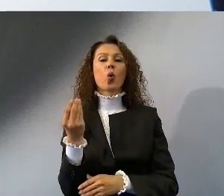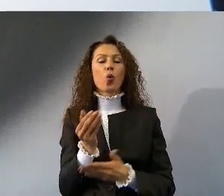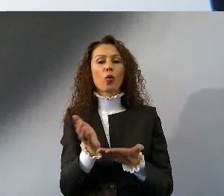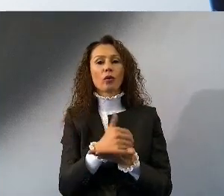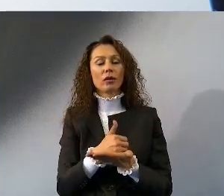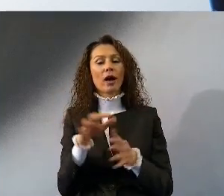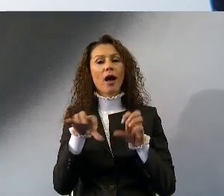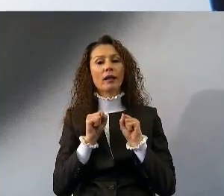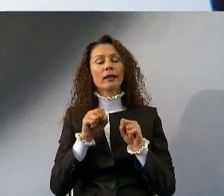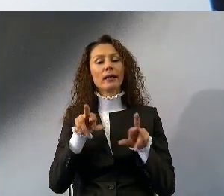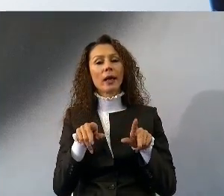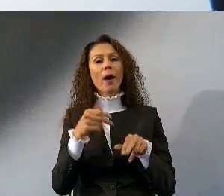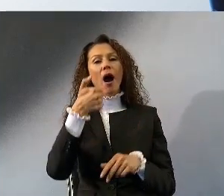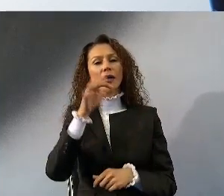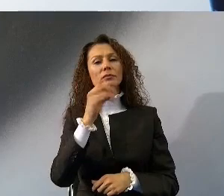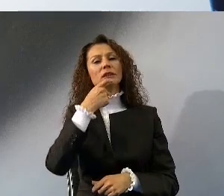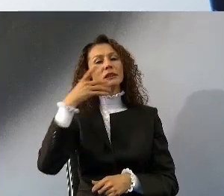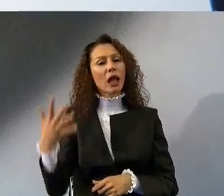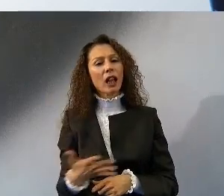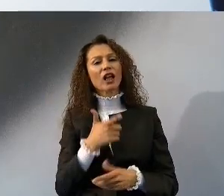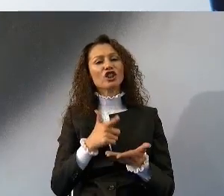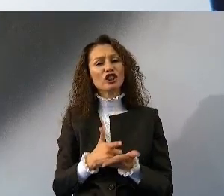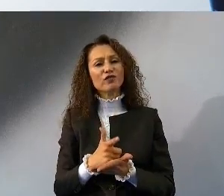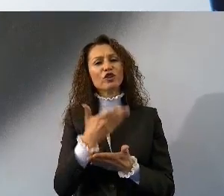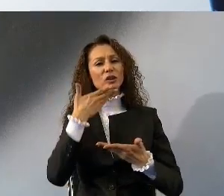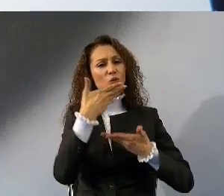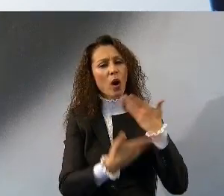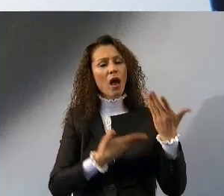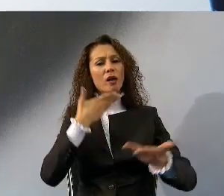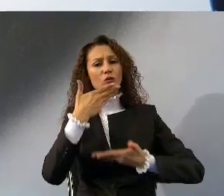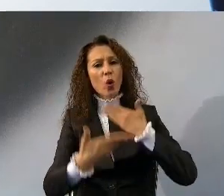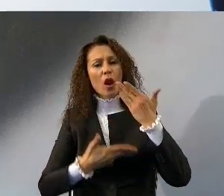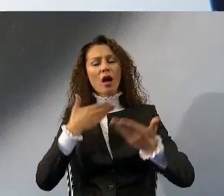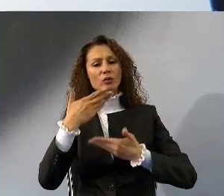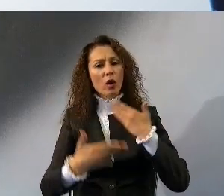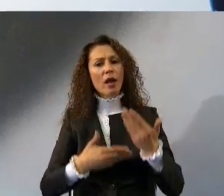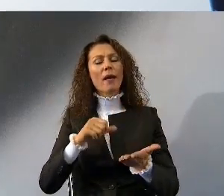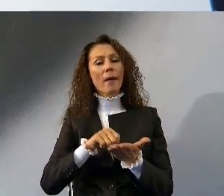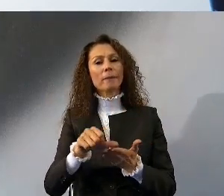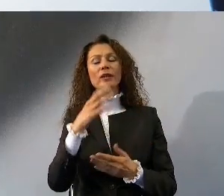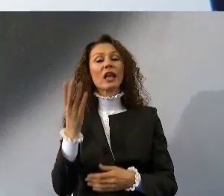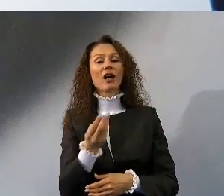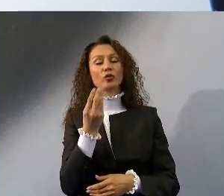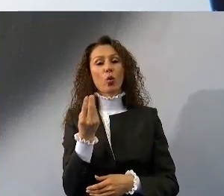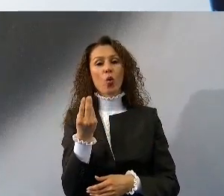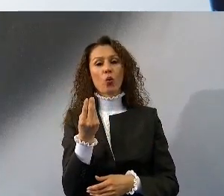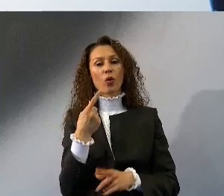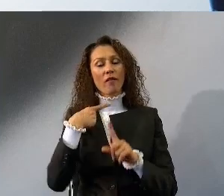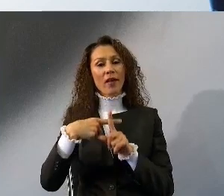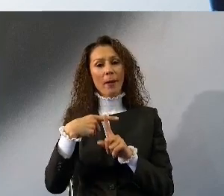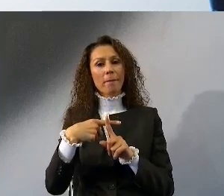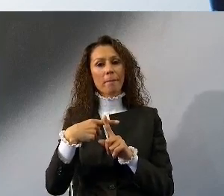Çiftçilerimize 60 yıldır söylediğimiz şey hep şu şu şu ama sonunda daha çok verim alırsın. Ve